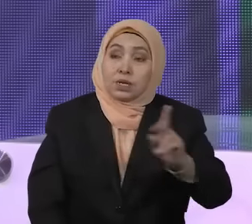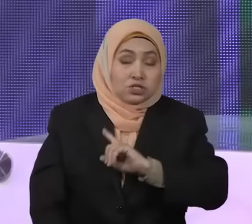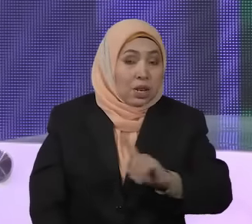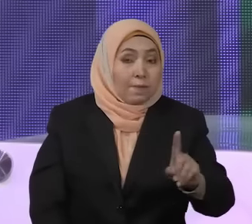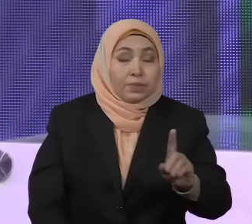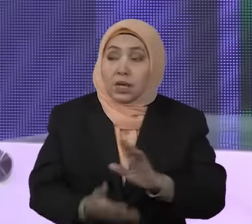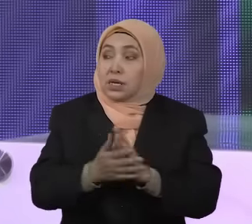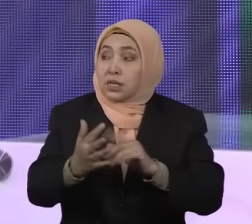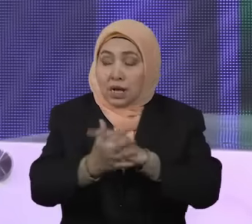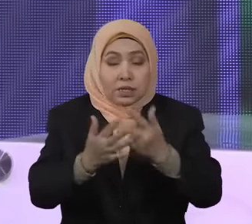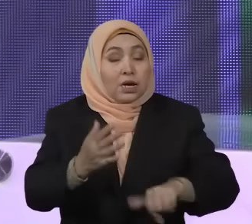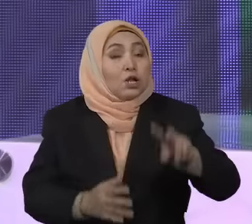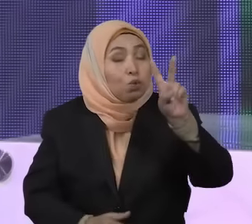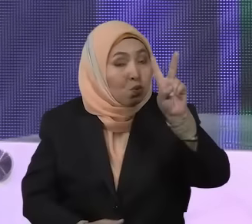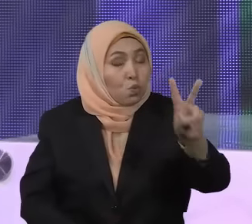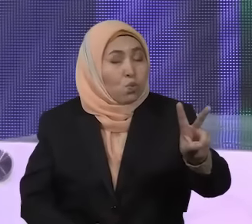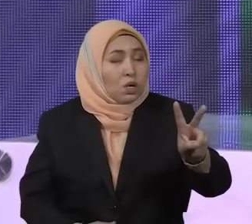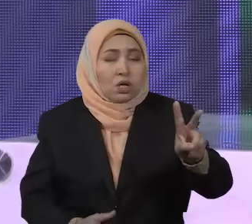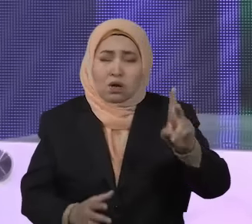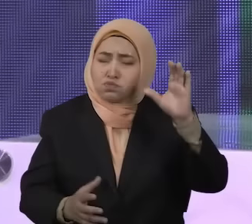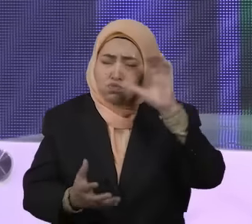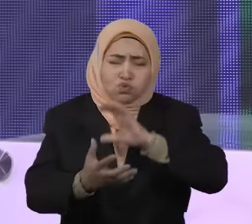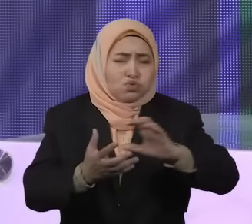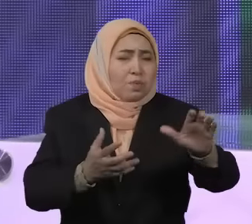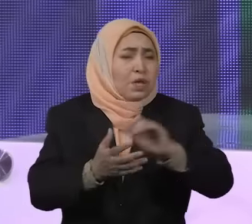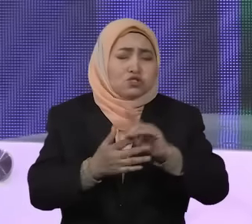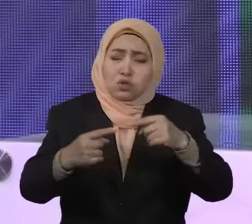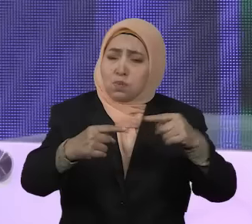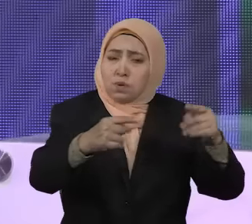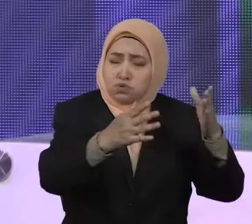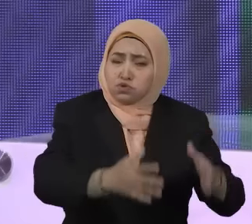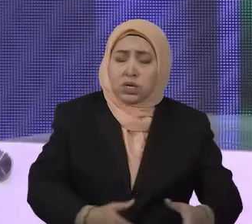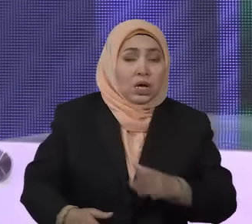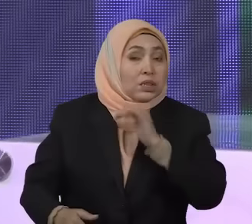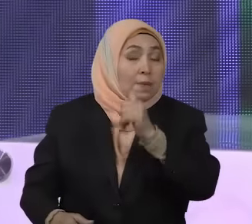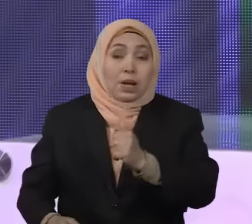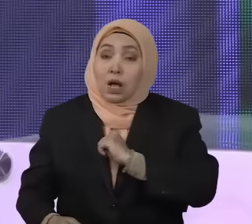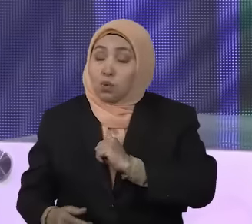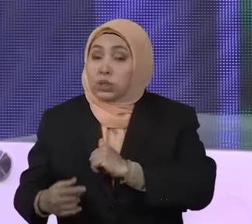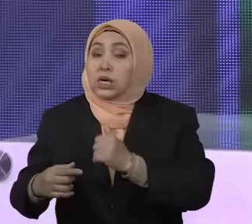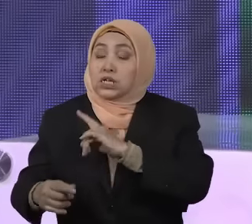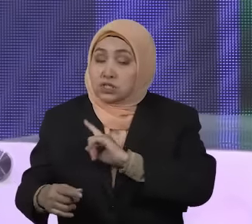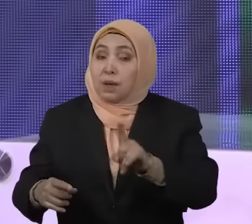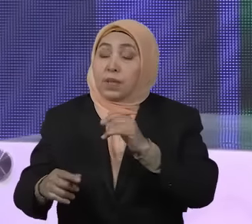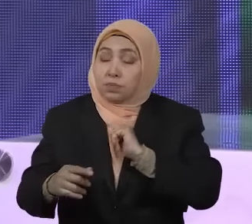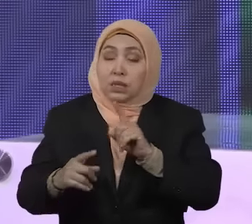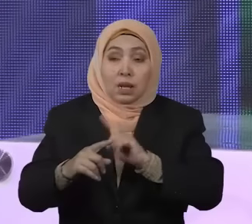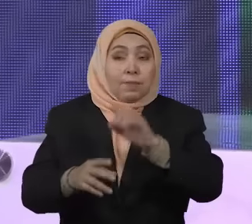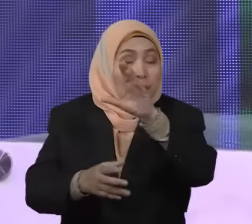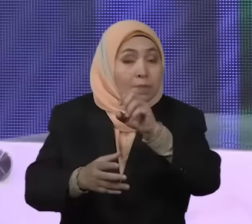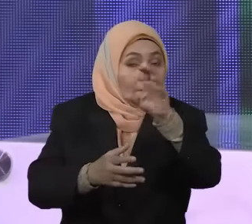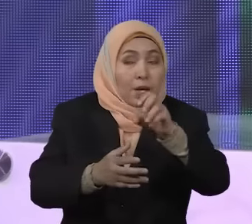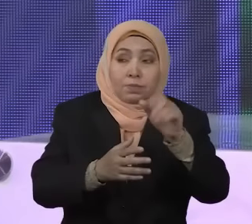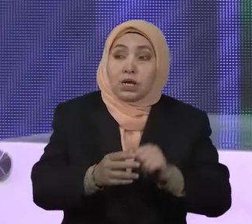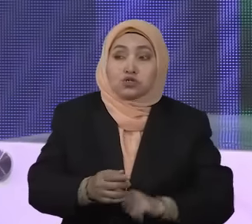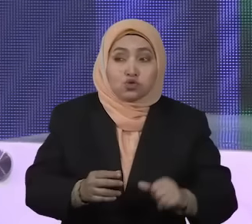dalam agama Islam. Jadi antara dua ekstrem ini, satu yang memusuhi Islam, satu lagi yang tak mengaku dia Islam tapi ambil versi tanpa